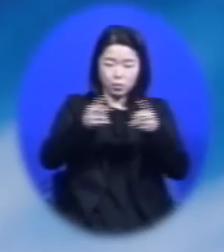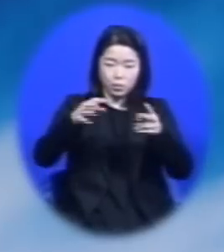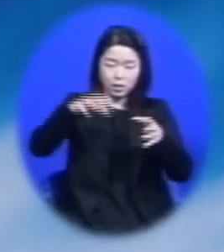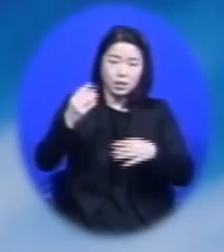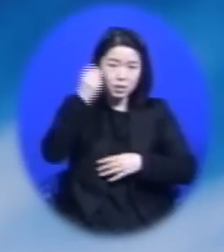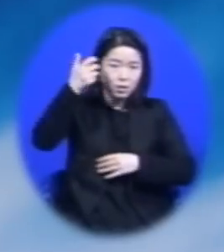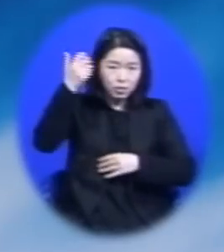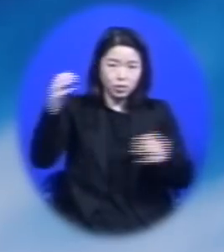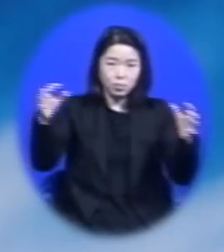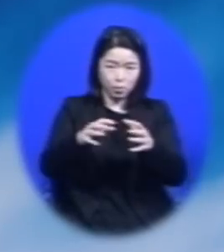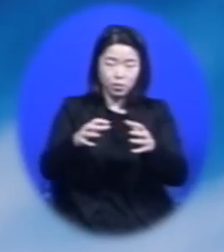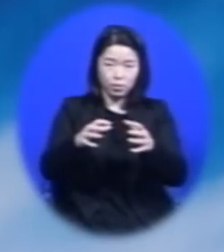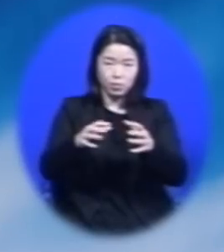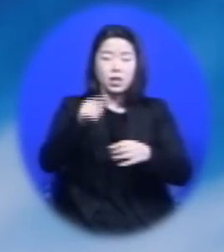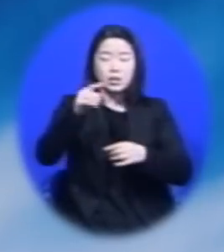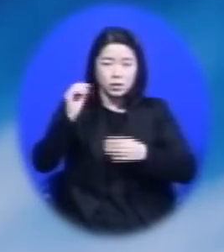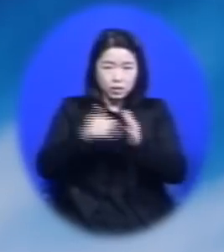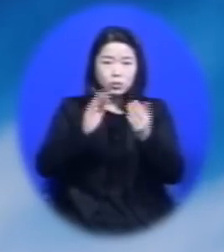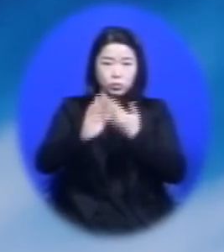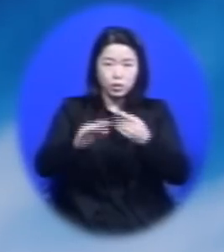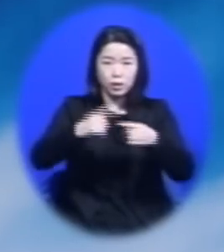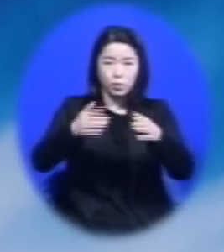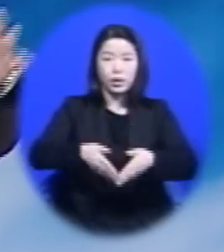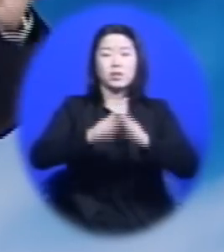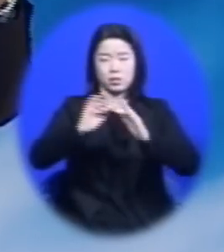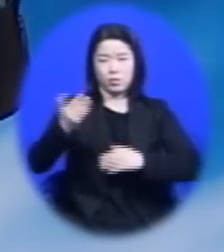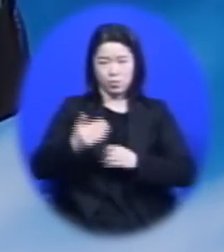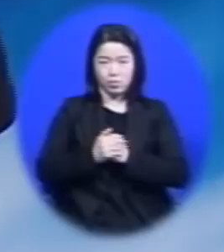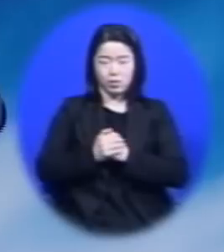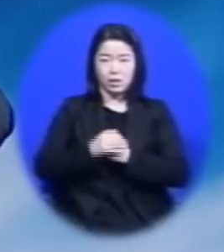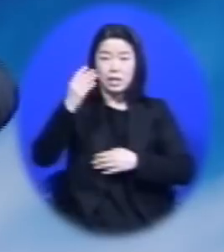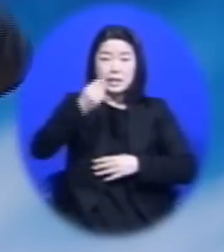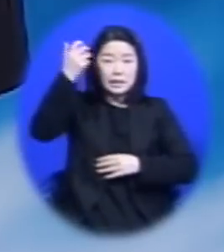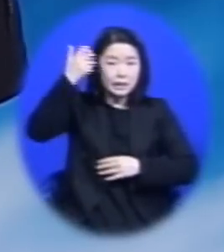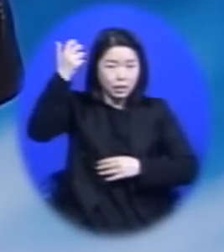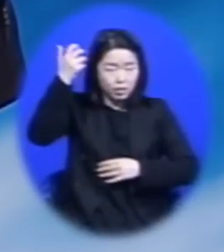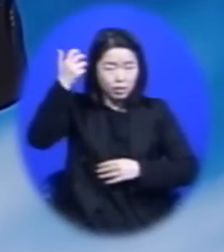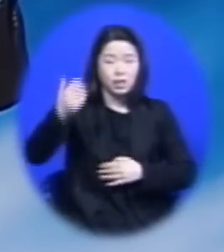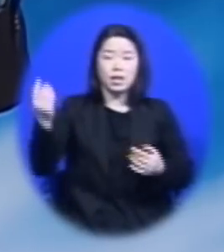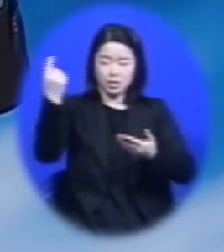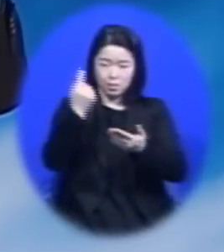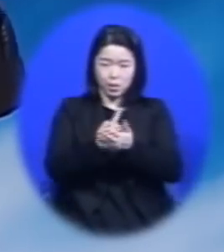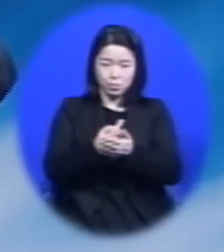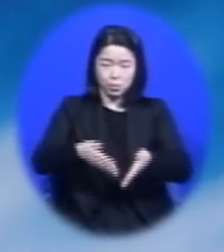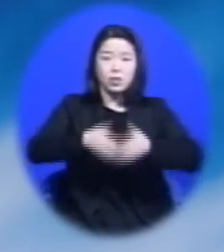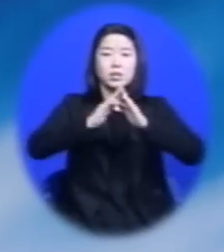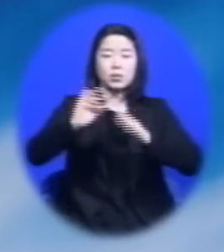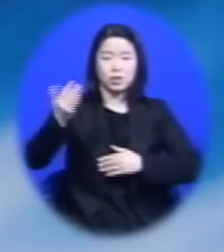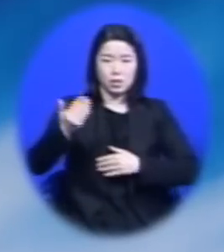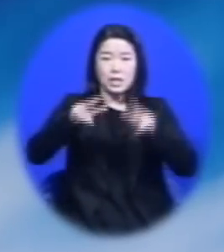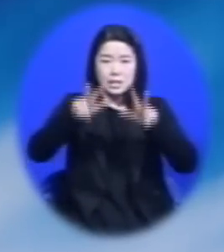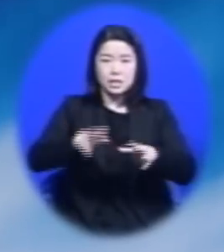여러분 기억하셔야 됩니다 교회는 성령이 임하심으로 세워진 겁니다 지금도